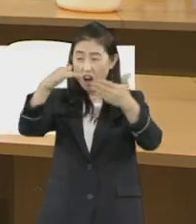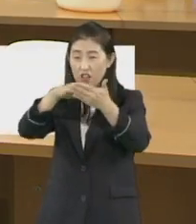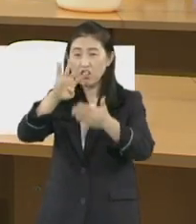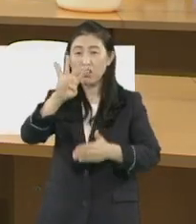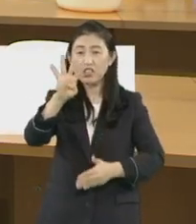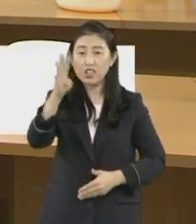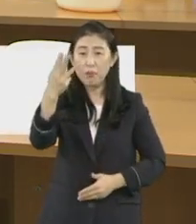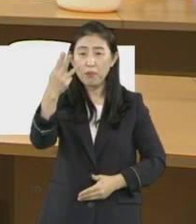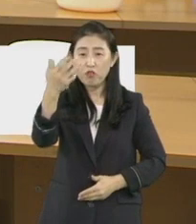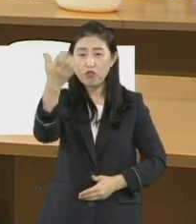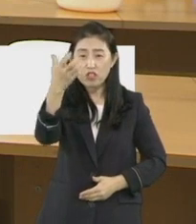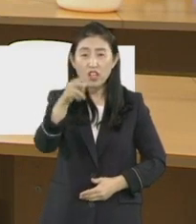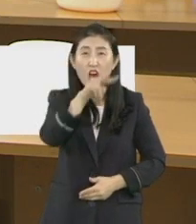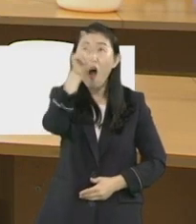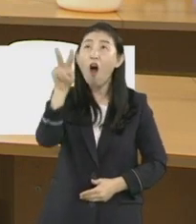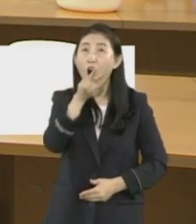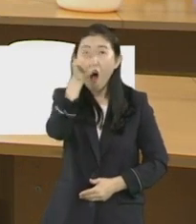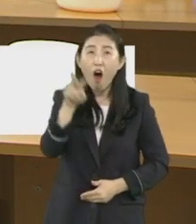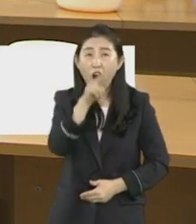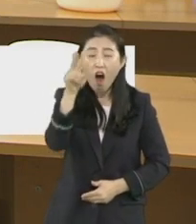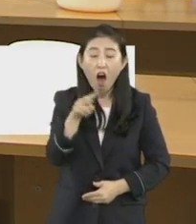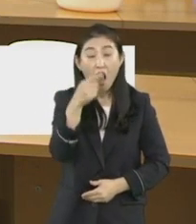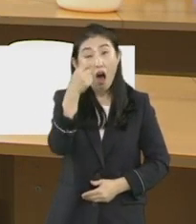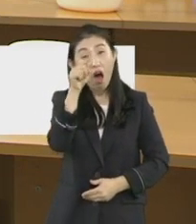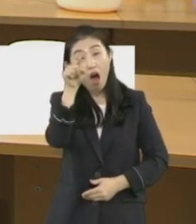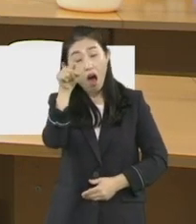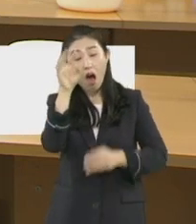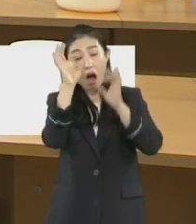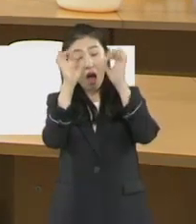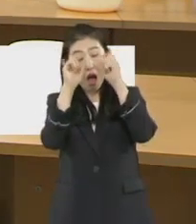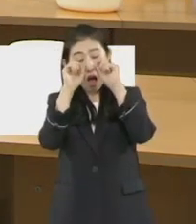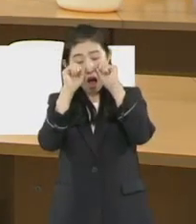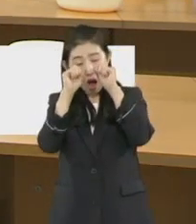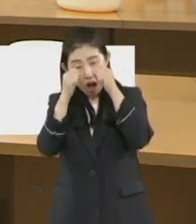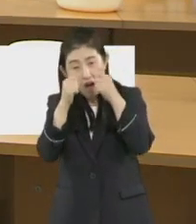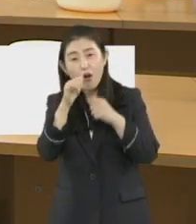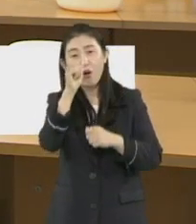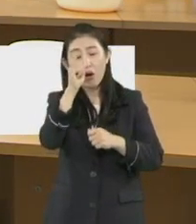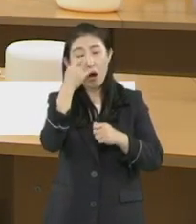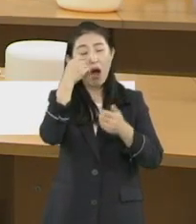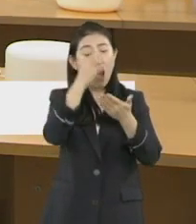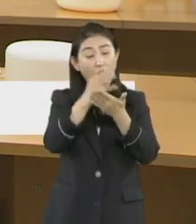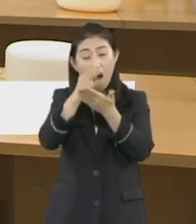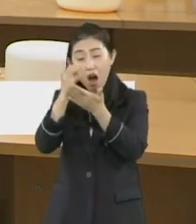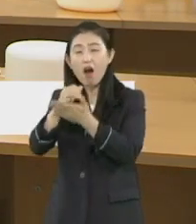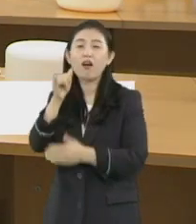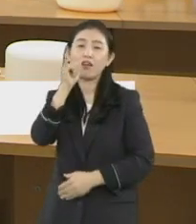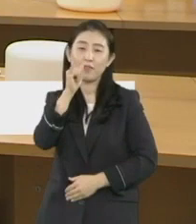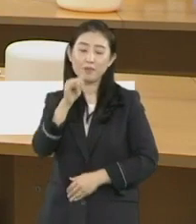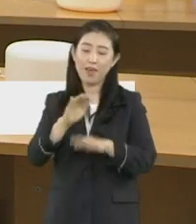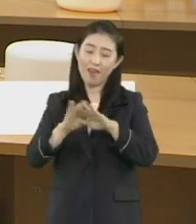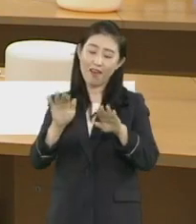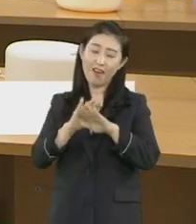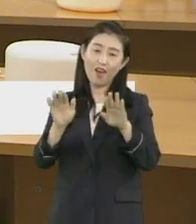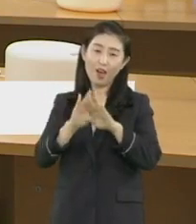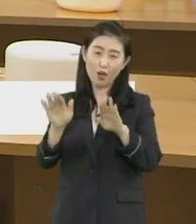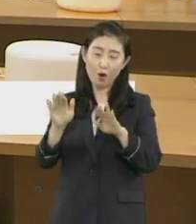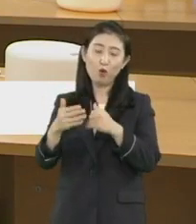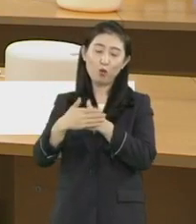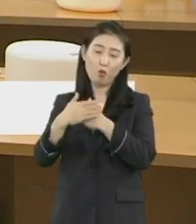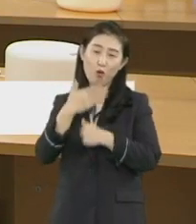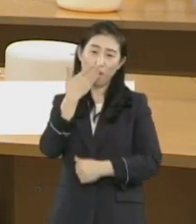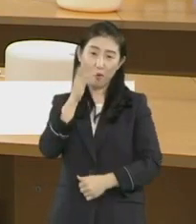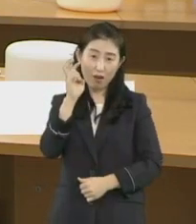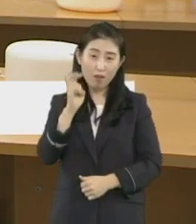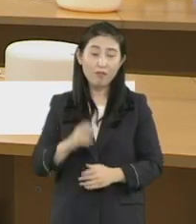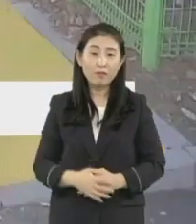관제를 하고 있습니다. 직접 우리 관제하면서 놓칠 수 있는 그런 사각지대를 좀 해소하는 데 많은 도움이 될